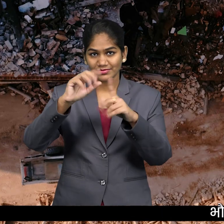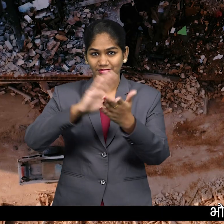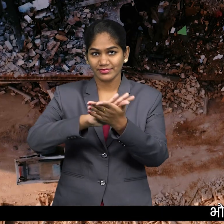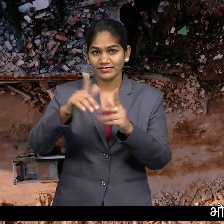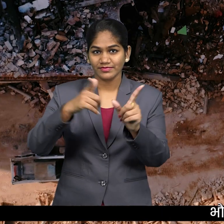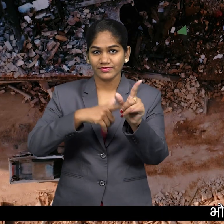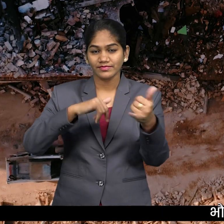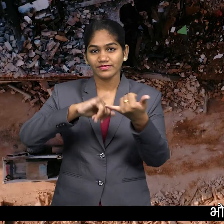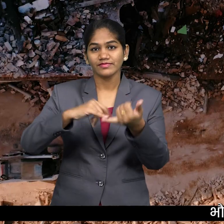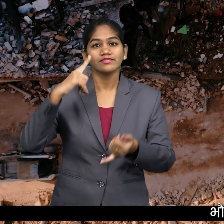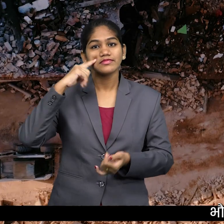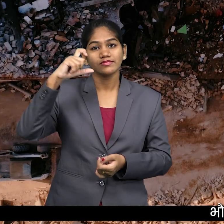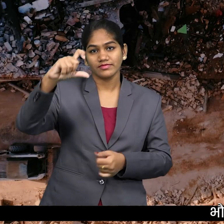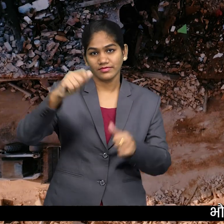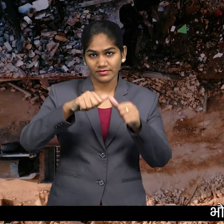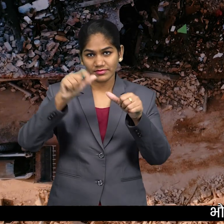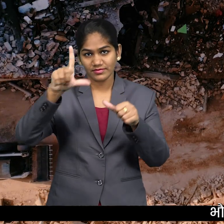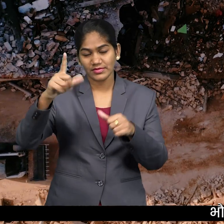भौतिक भांडवल.